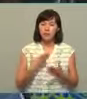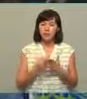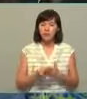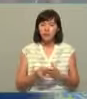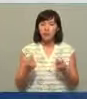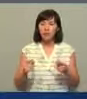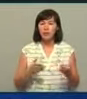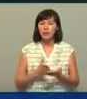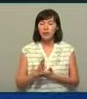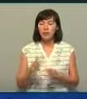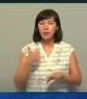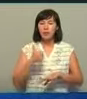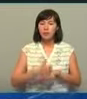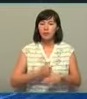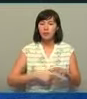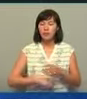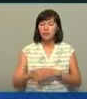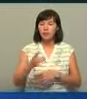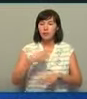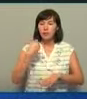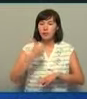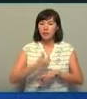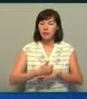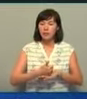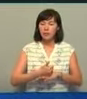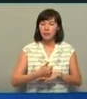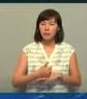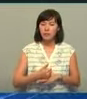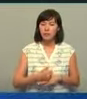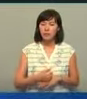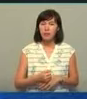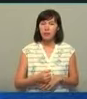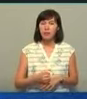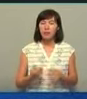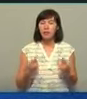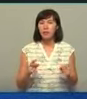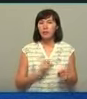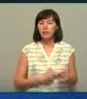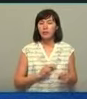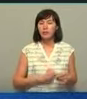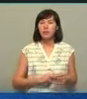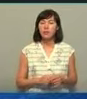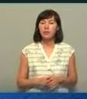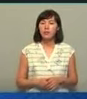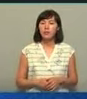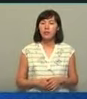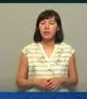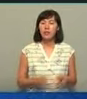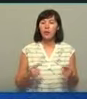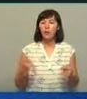де бағыттары бар. Бөлім басшылардан бастап аудан әкімдерінің әдепсіз іс-әрекеттері, дөрекілік